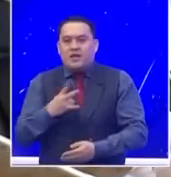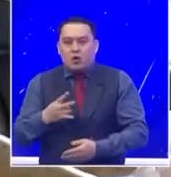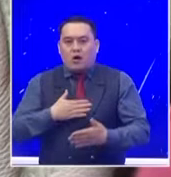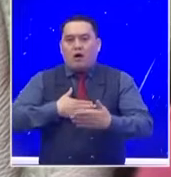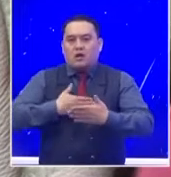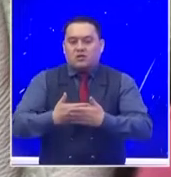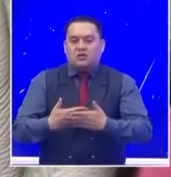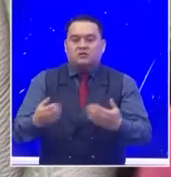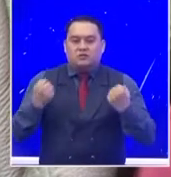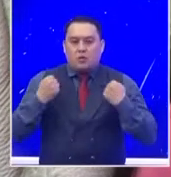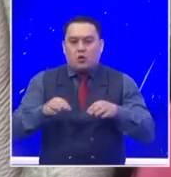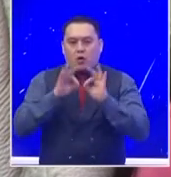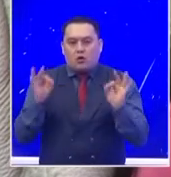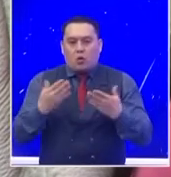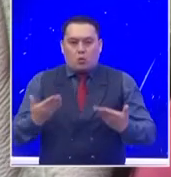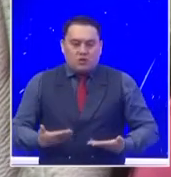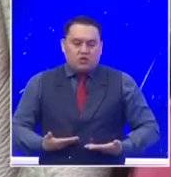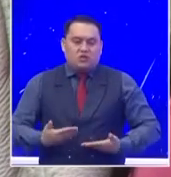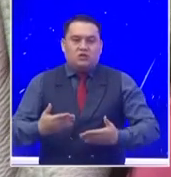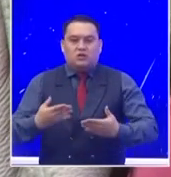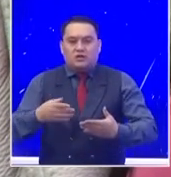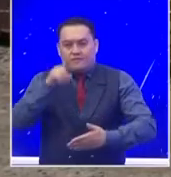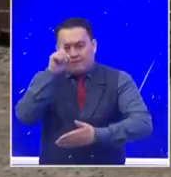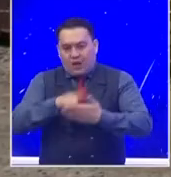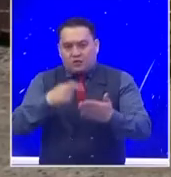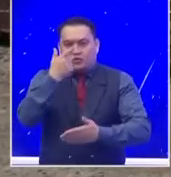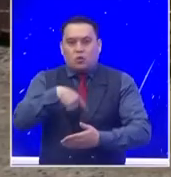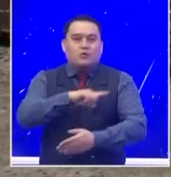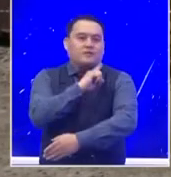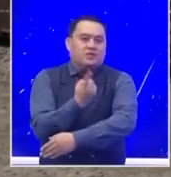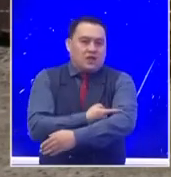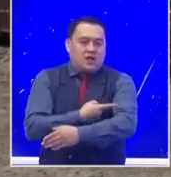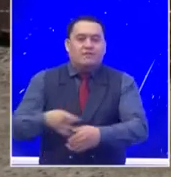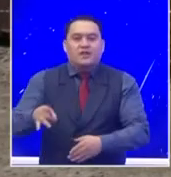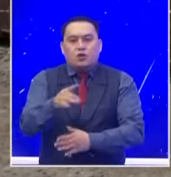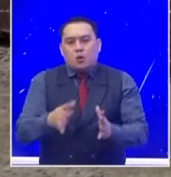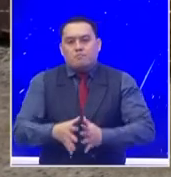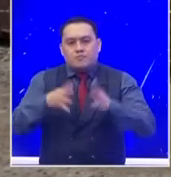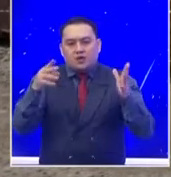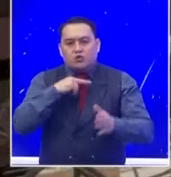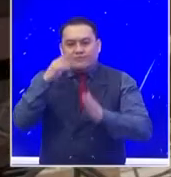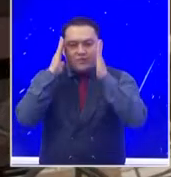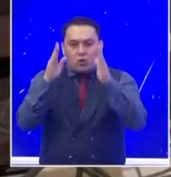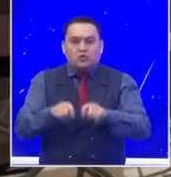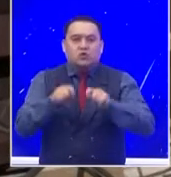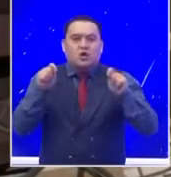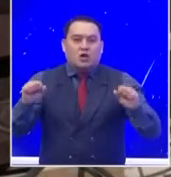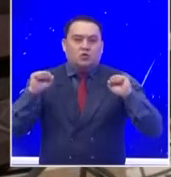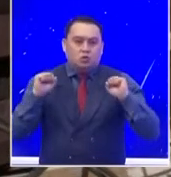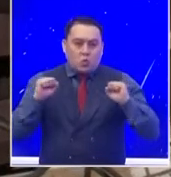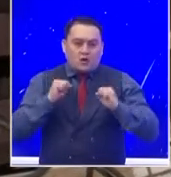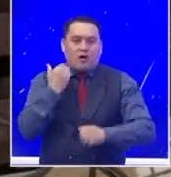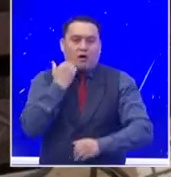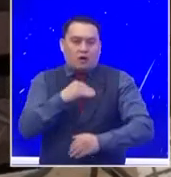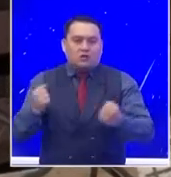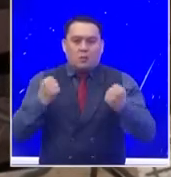активный досуг и здоровый образ жизни заряжая верой собственные силы в регионе большое внимание уделяется созданию доступной и качественной